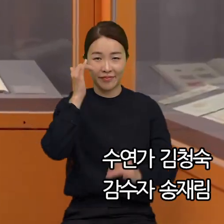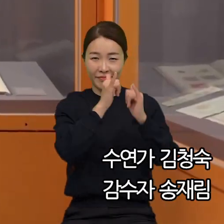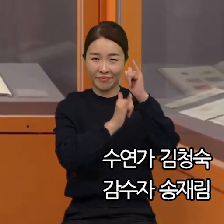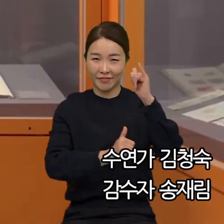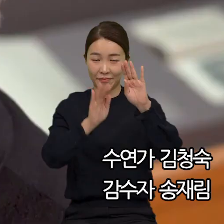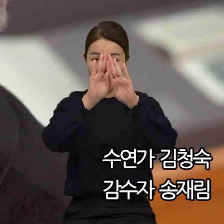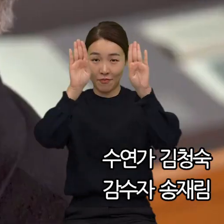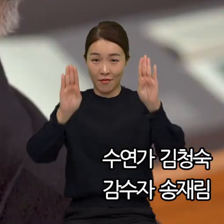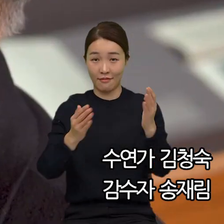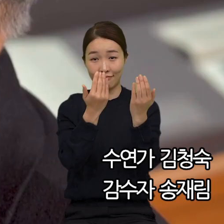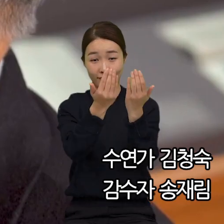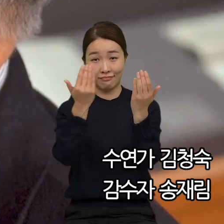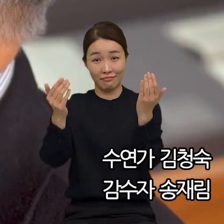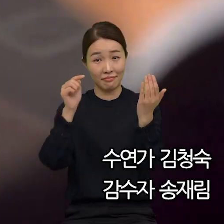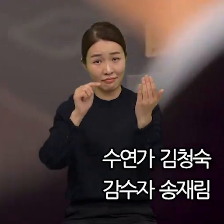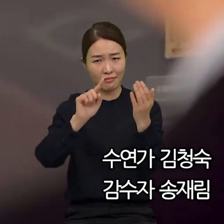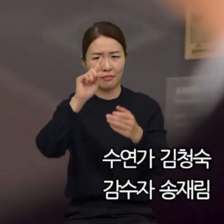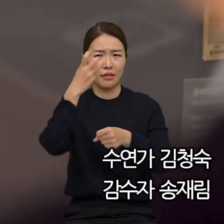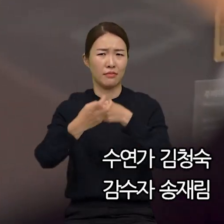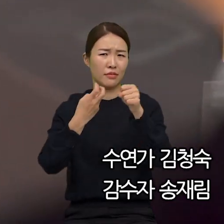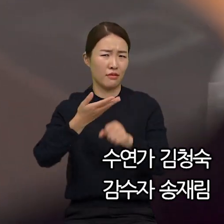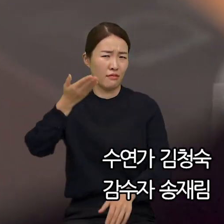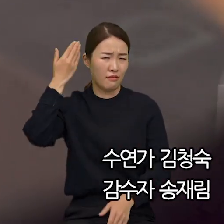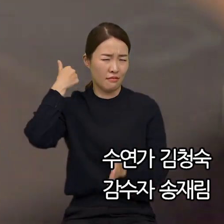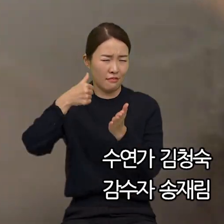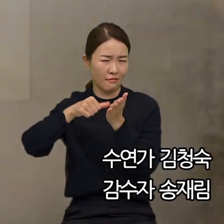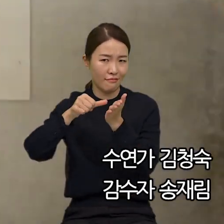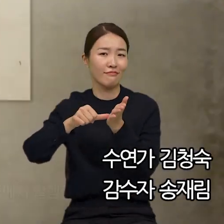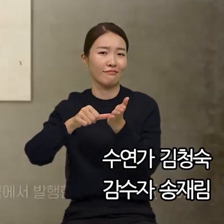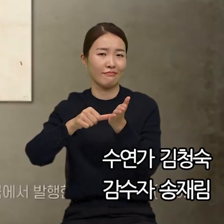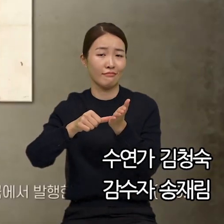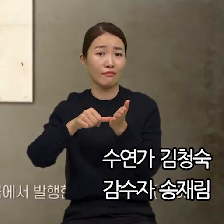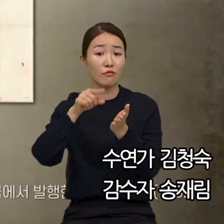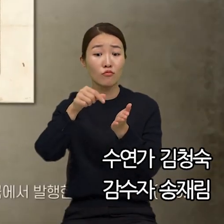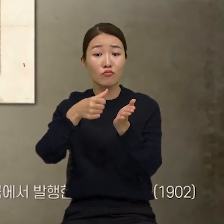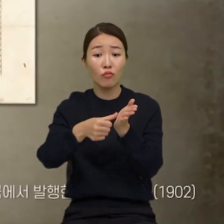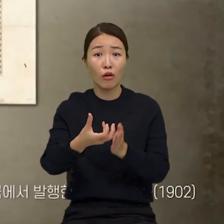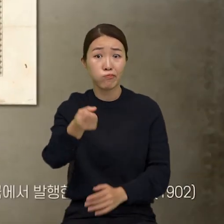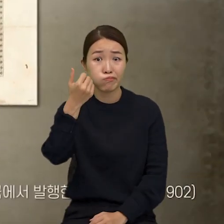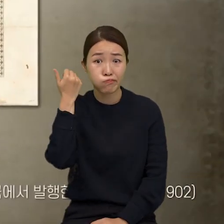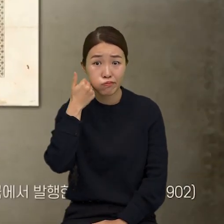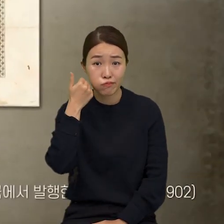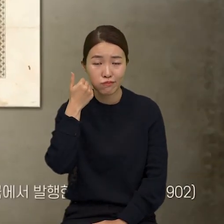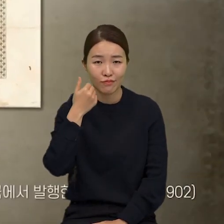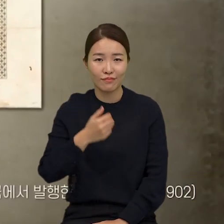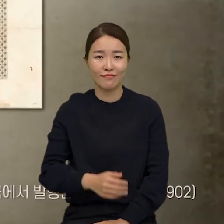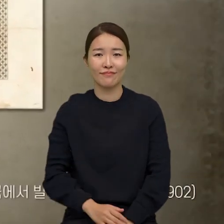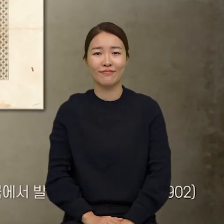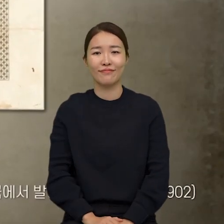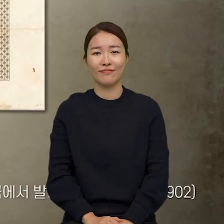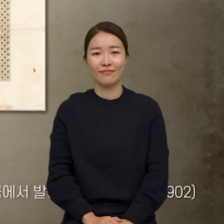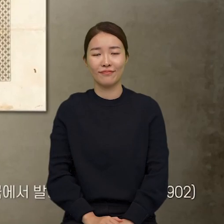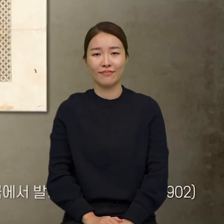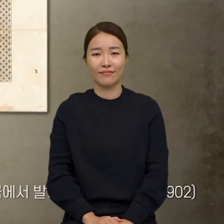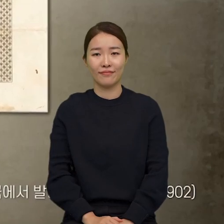대한민국 역사박물관에 전시된 120년 전 유물. 이 유물의 주인공은 누구일까?